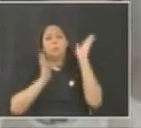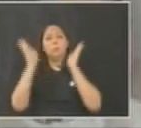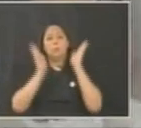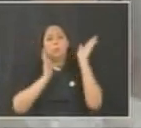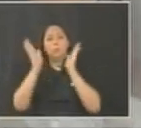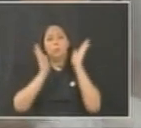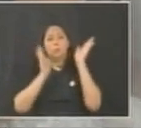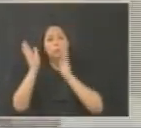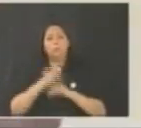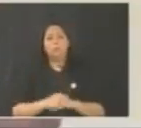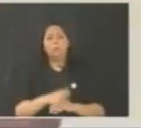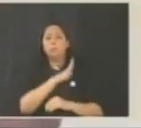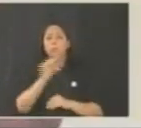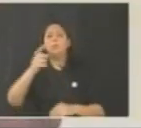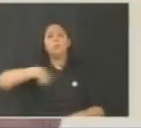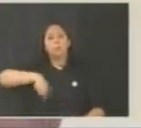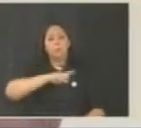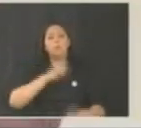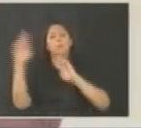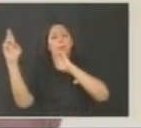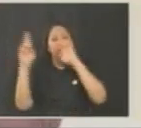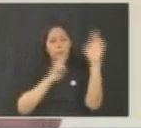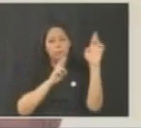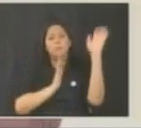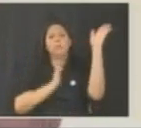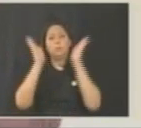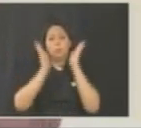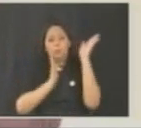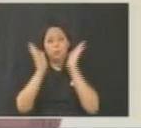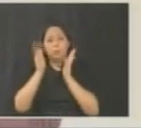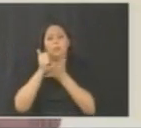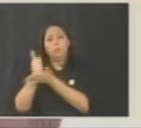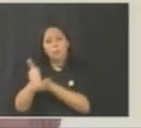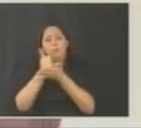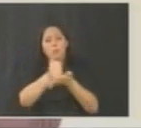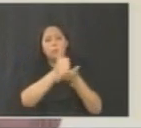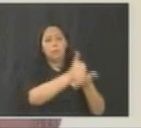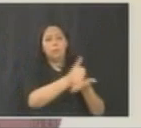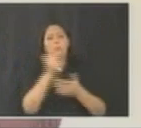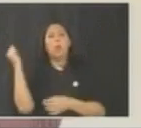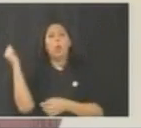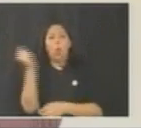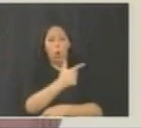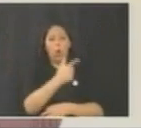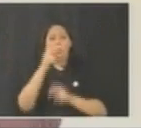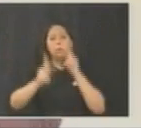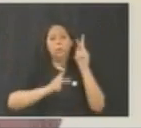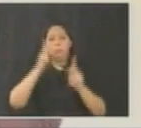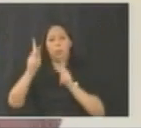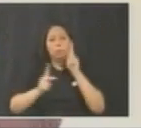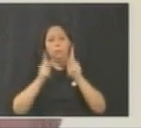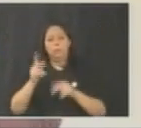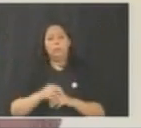tayong makipagtulungan sa lahat. Ang tanging paraan